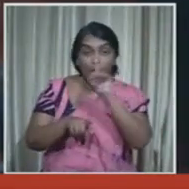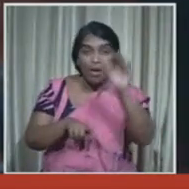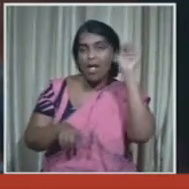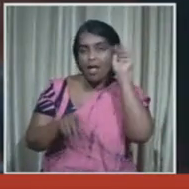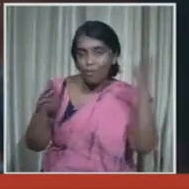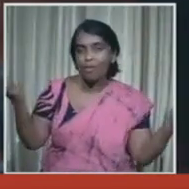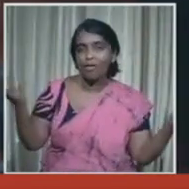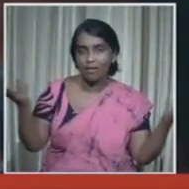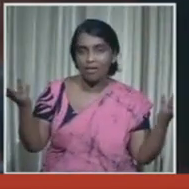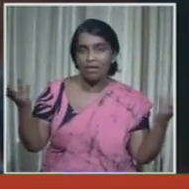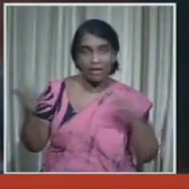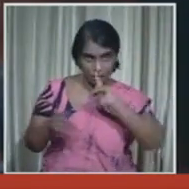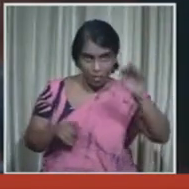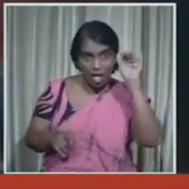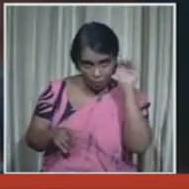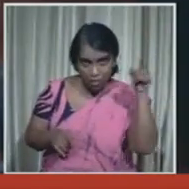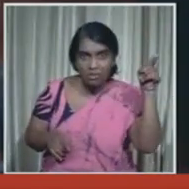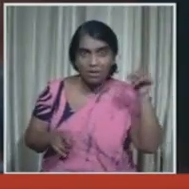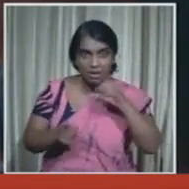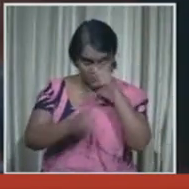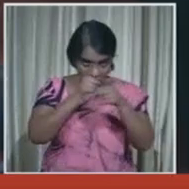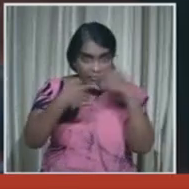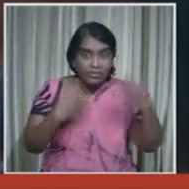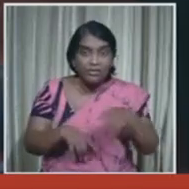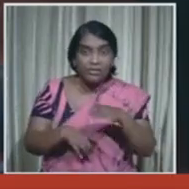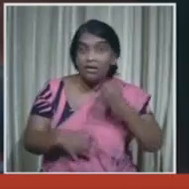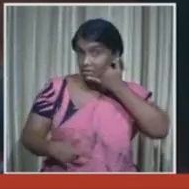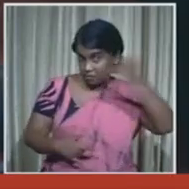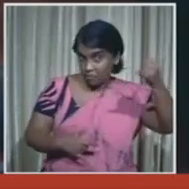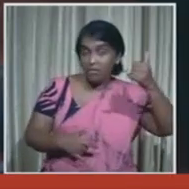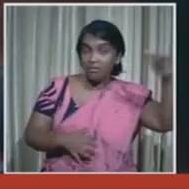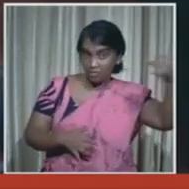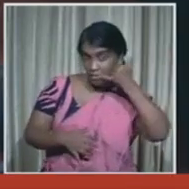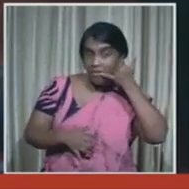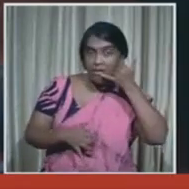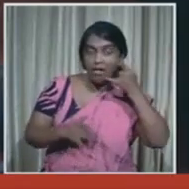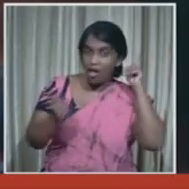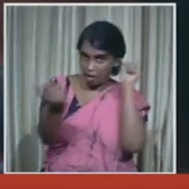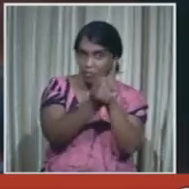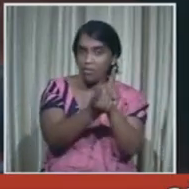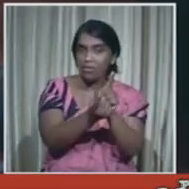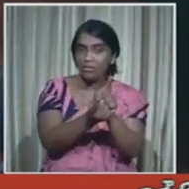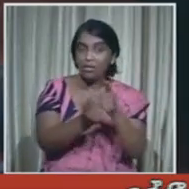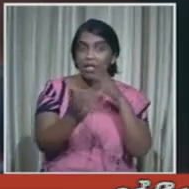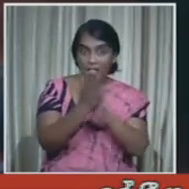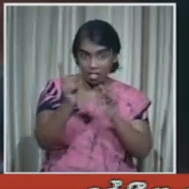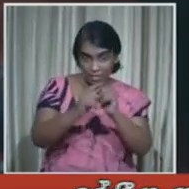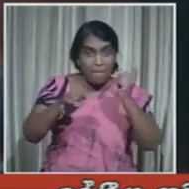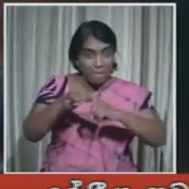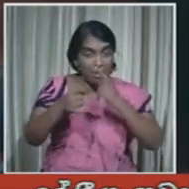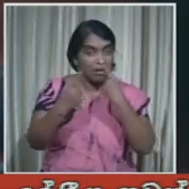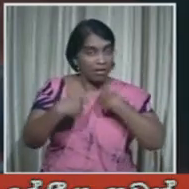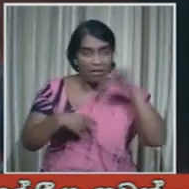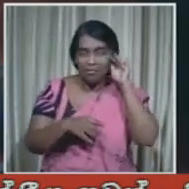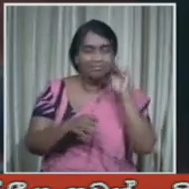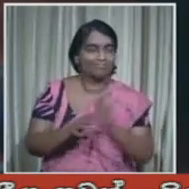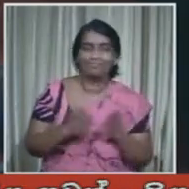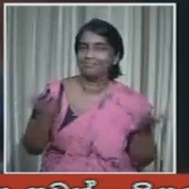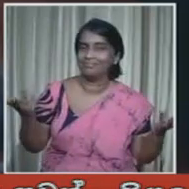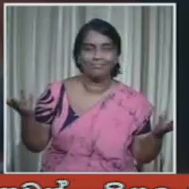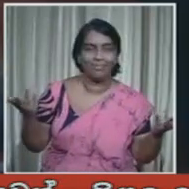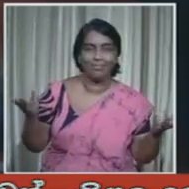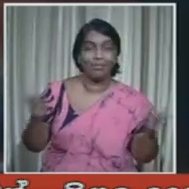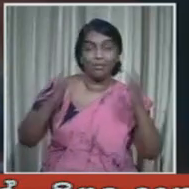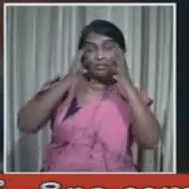ගන්න හුම්කන් දුන්නද කතා කරාද දුරකතනෙට ආවද මුණ ගැහින්න අවස්ථාවක් දුන්නද එමෙතරම් ප්‍රශ්නෙට හුම්කන් දුන්නද දුන්නේ නැහැ එයා